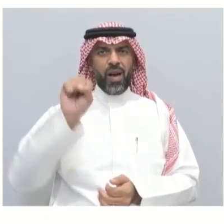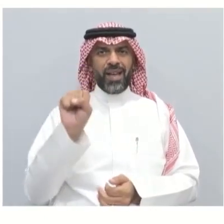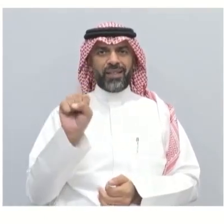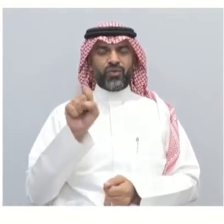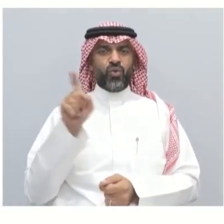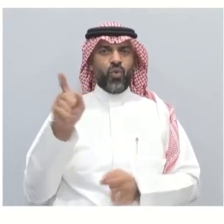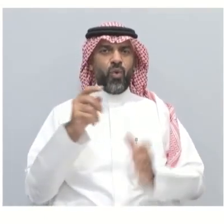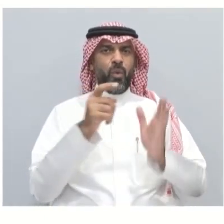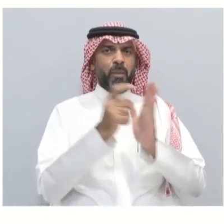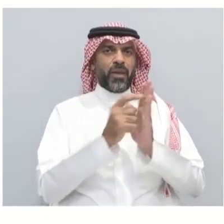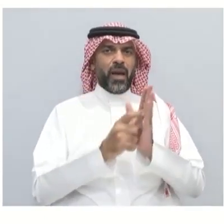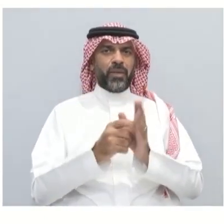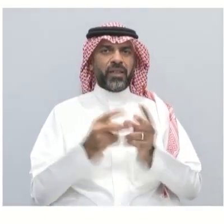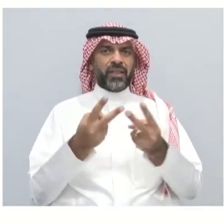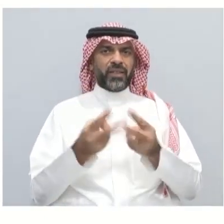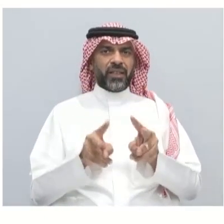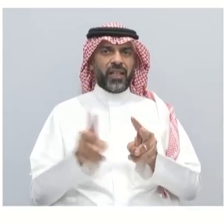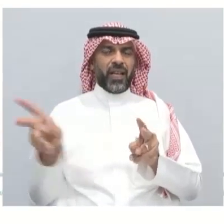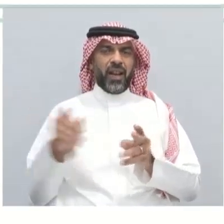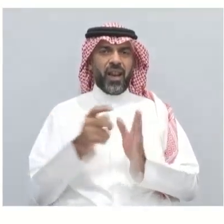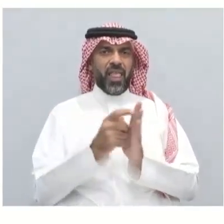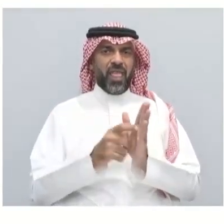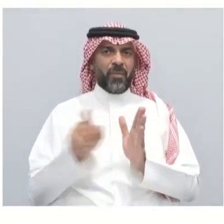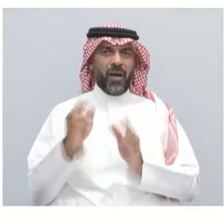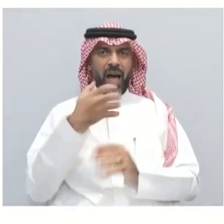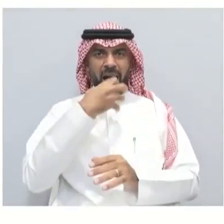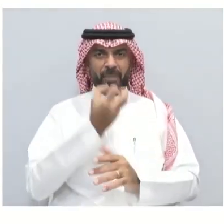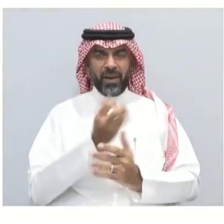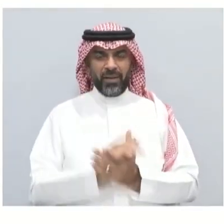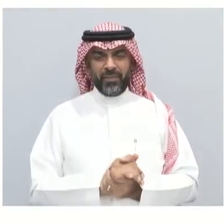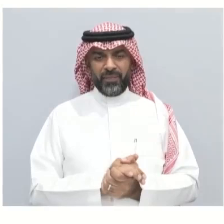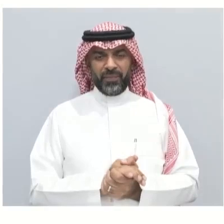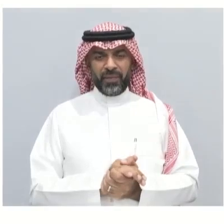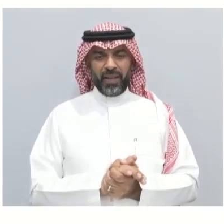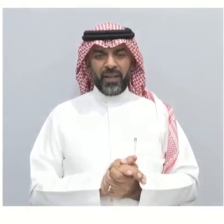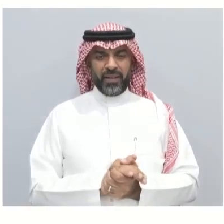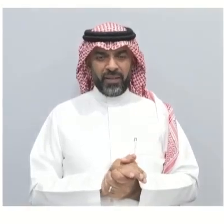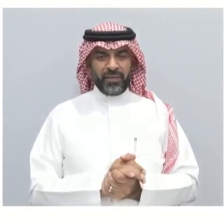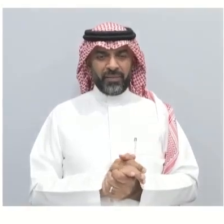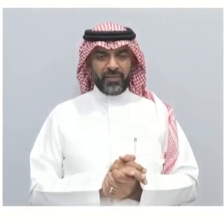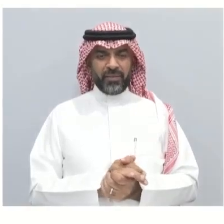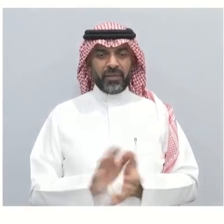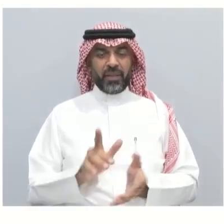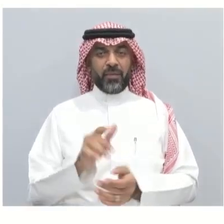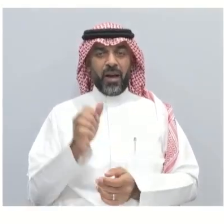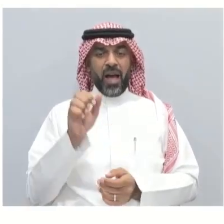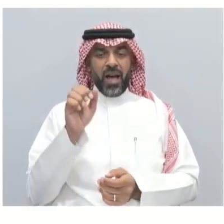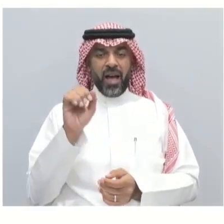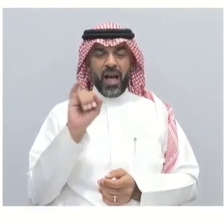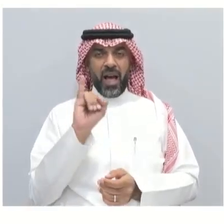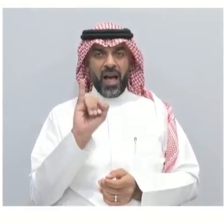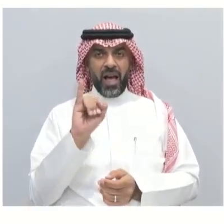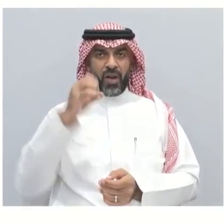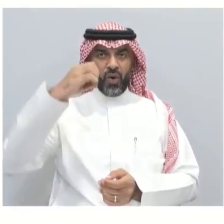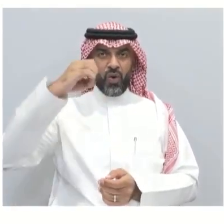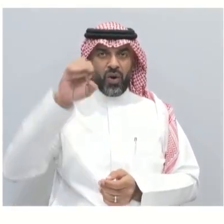التشغيل التي تعمل على اجهزه ابل فايضا ابل او الاي او اس قامت بوضع برنامج خاص بها او